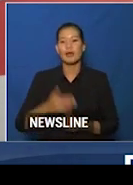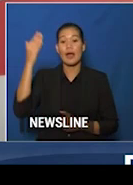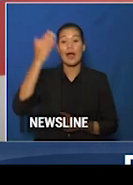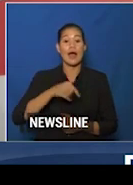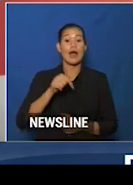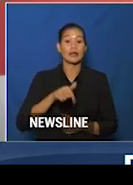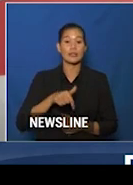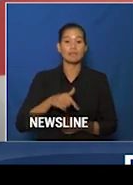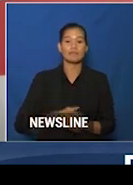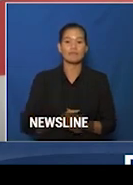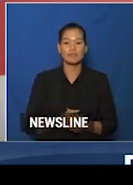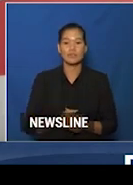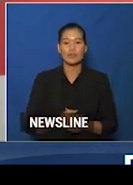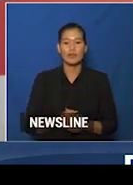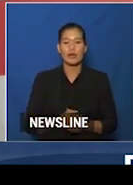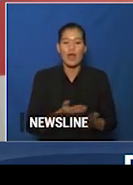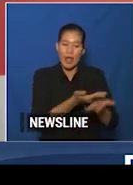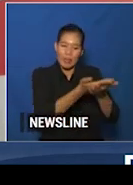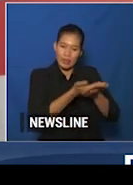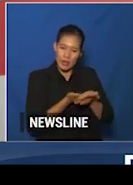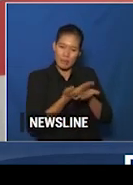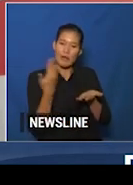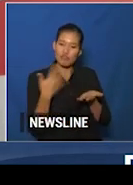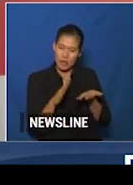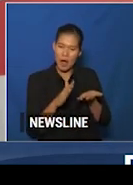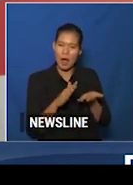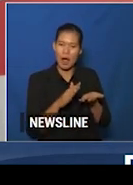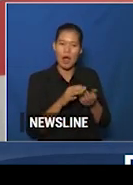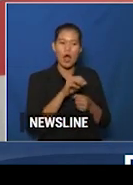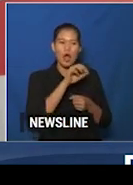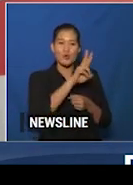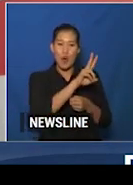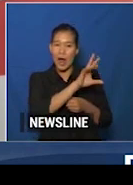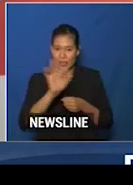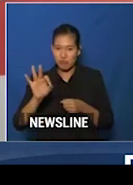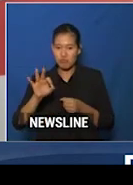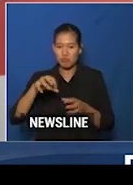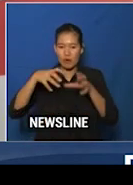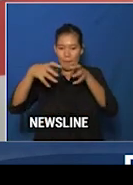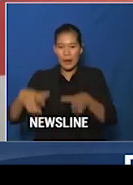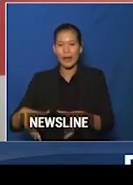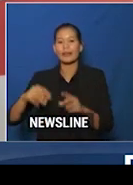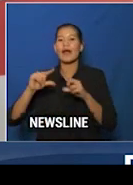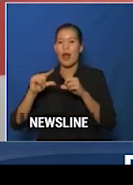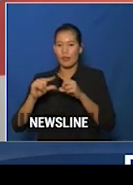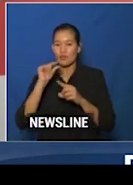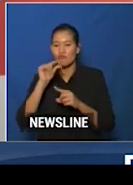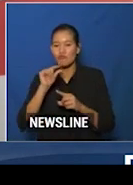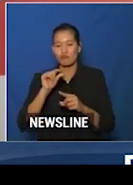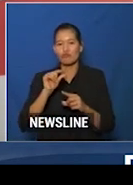ini kita sudah menerima 2000 kit untuk pemeriksaan cepat